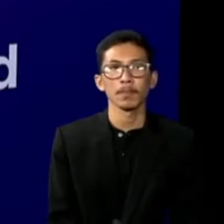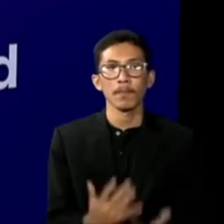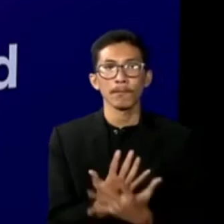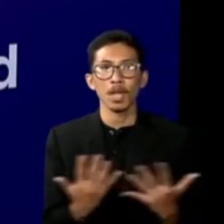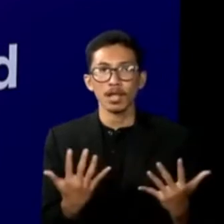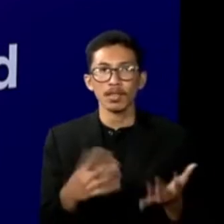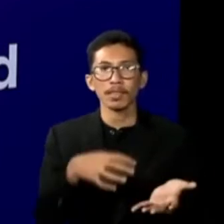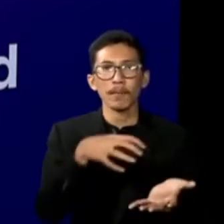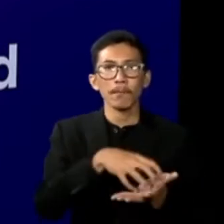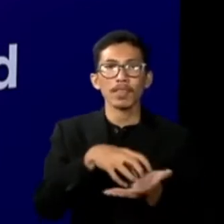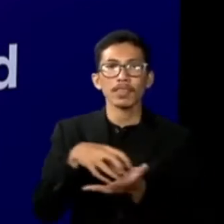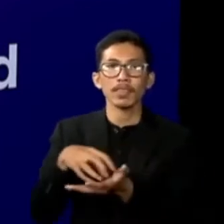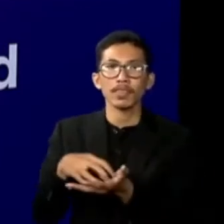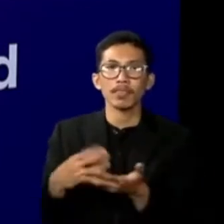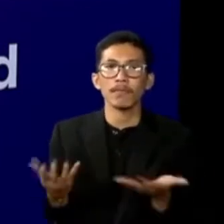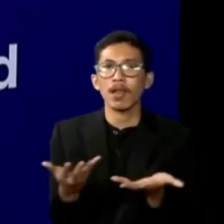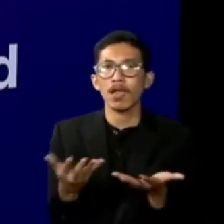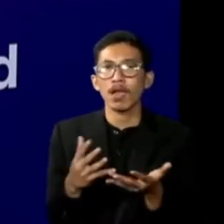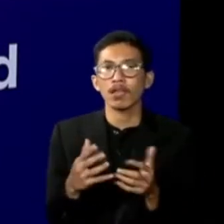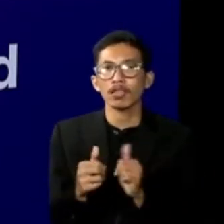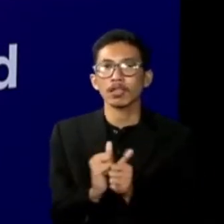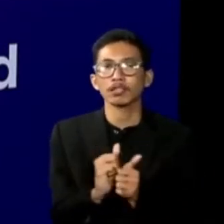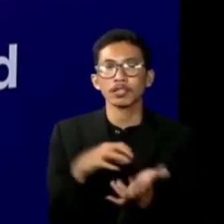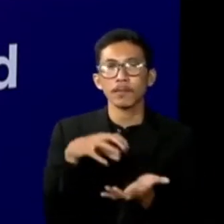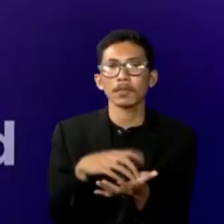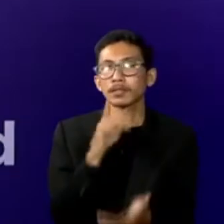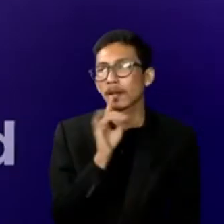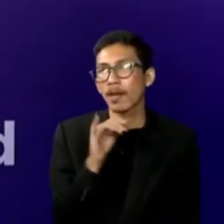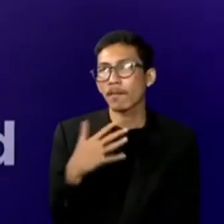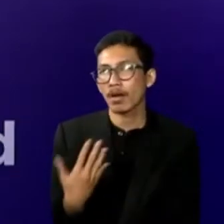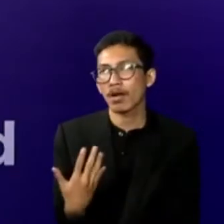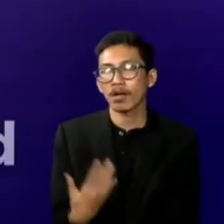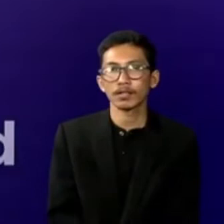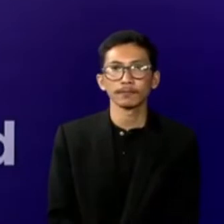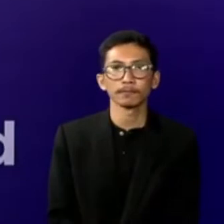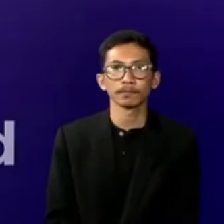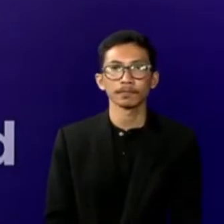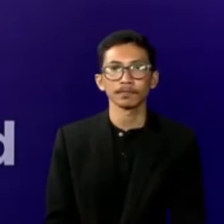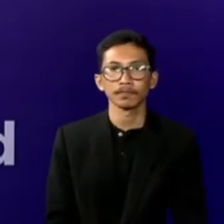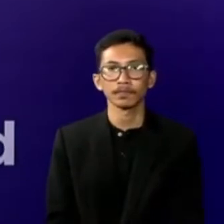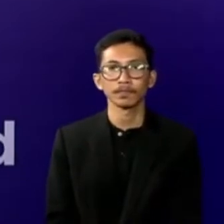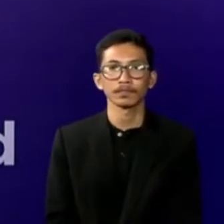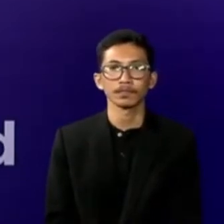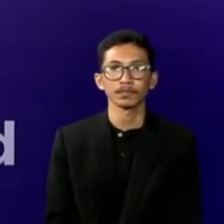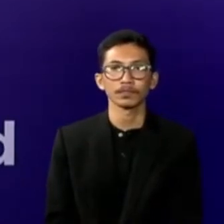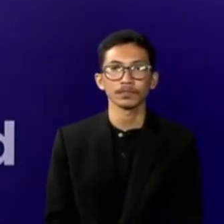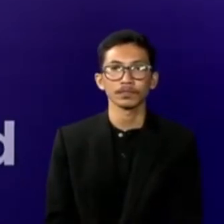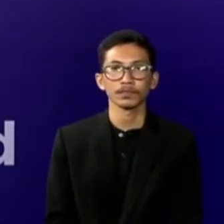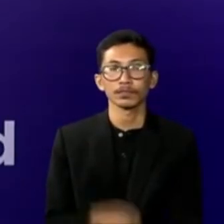diutamakan untuk melakukan testing jadi ini kalau anda sehabis bertemu atau